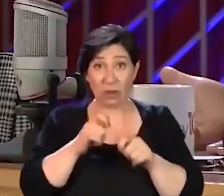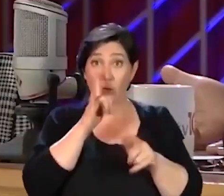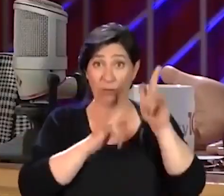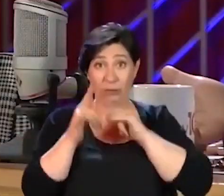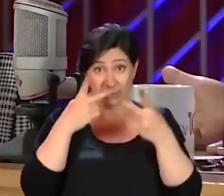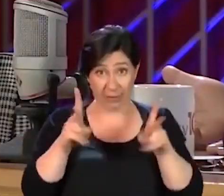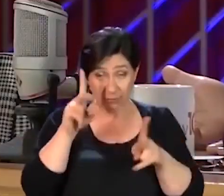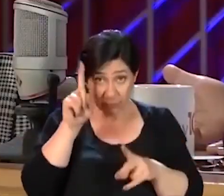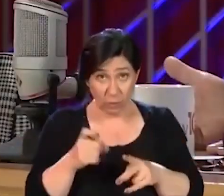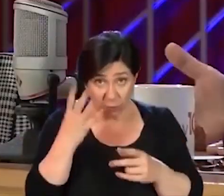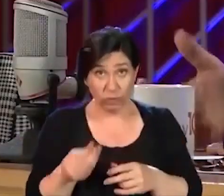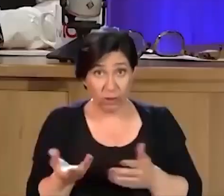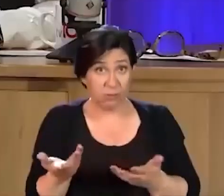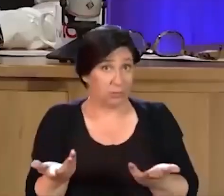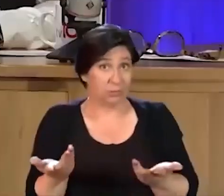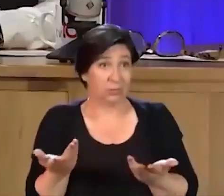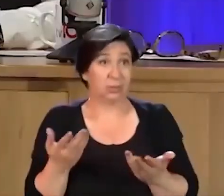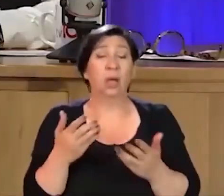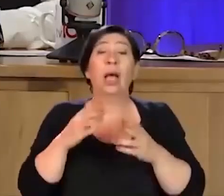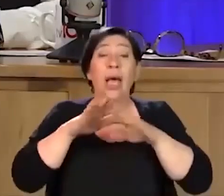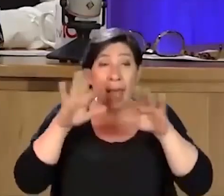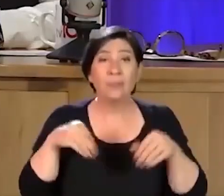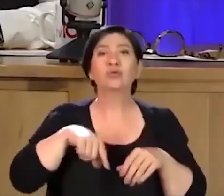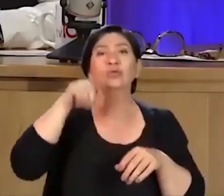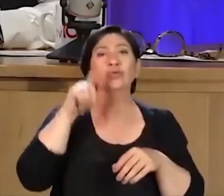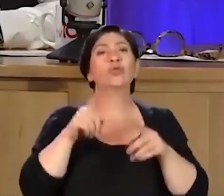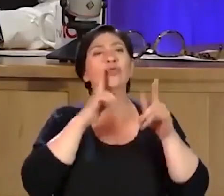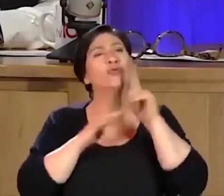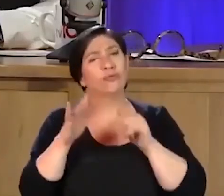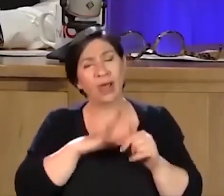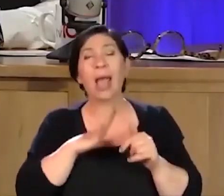sürekli küfretmek zorunda mı kalacağım yani? Ya tabii ki hepimiz günlük hayatımızda